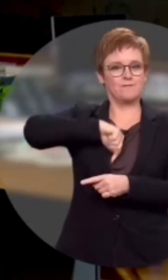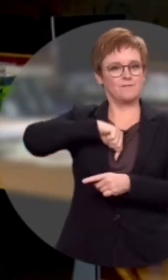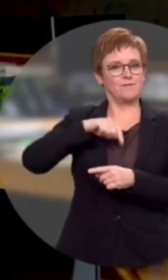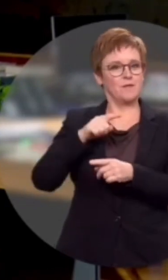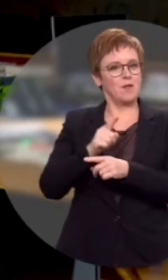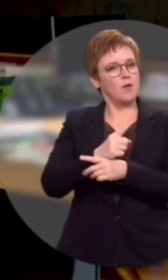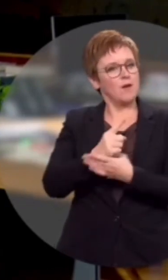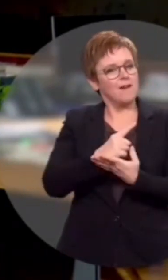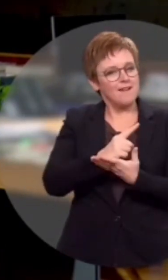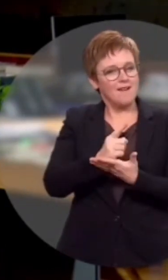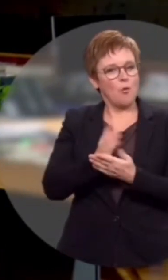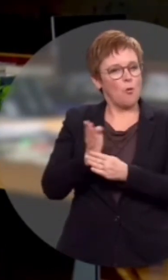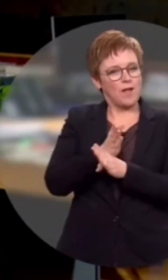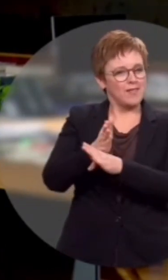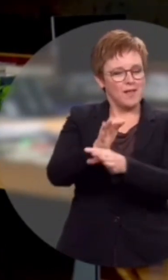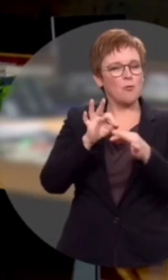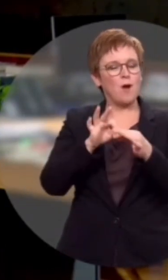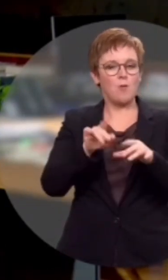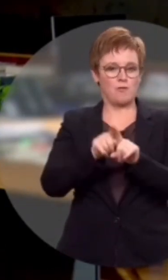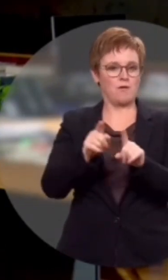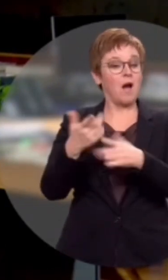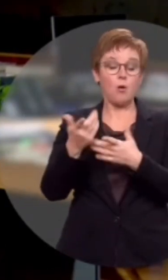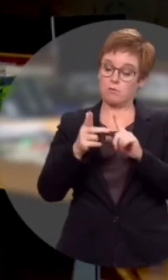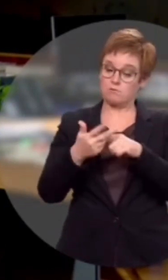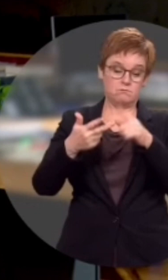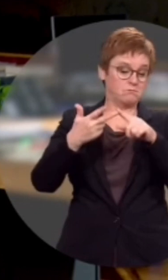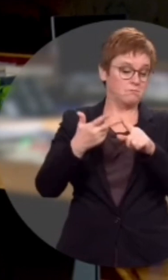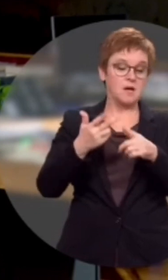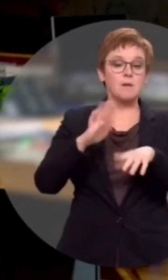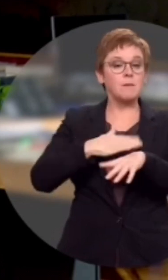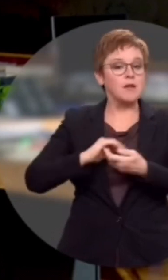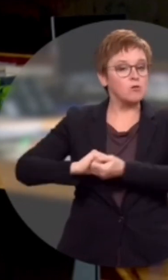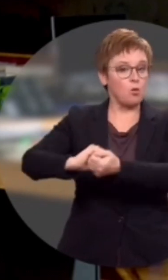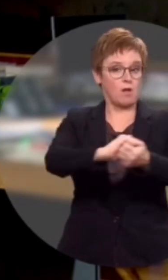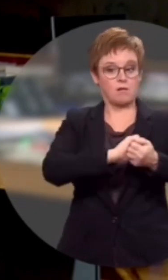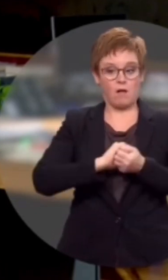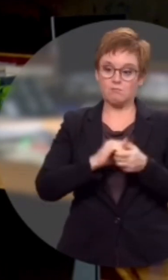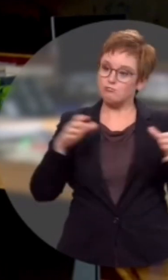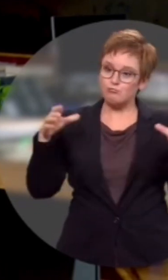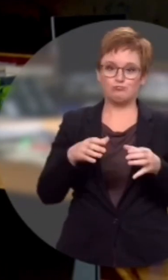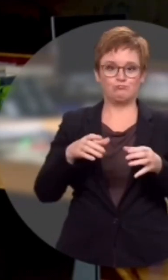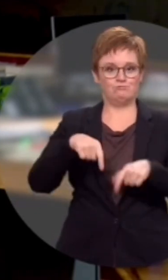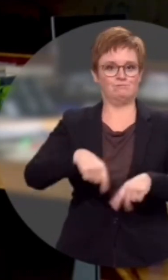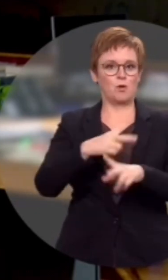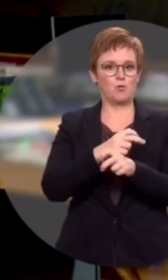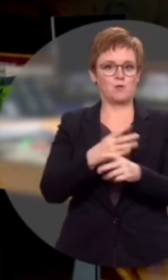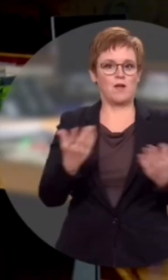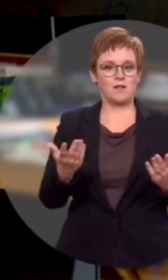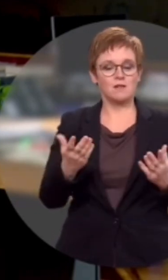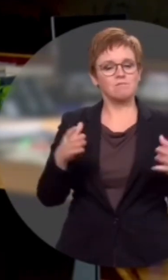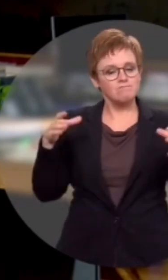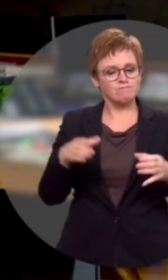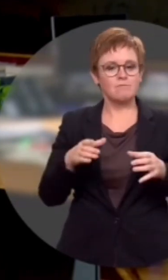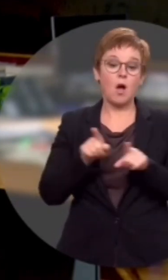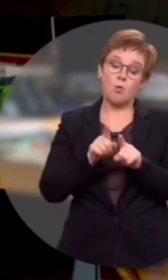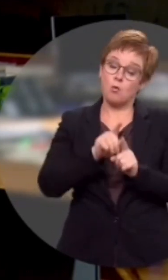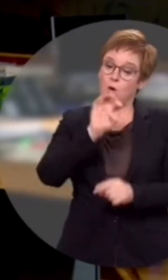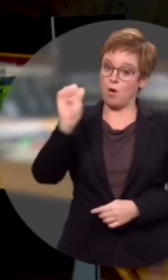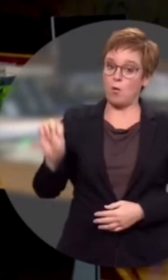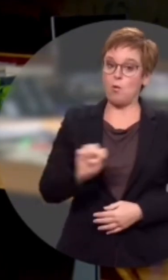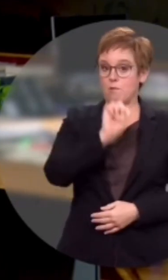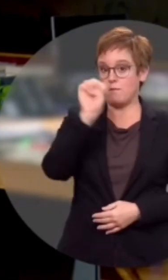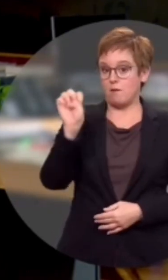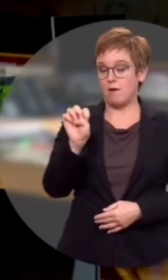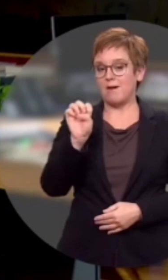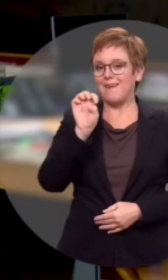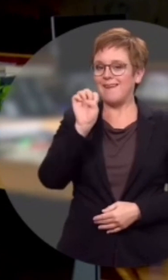das Prinzip der Solidarität, der Zusammenhalt in unserem Österreich und der Zusammenhalt in ganz Europa,